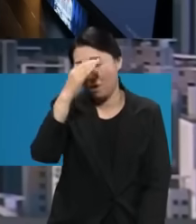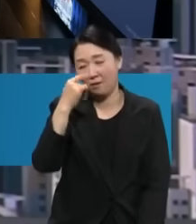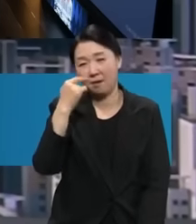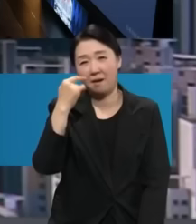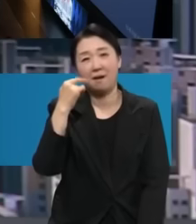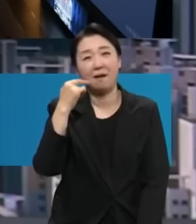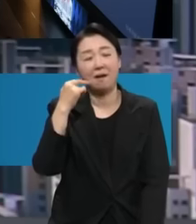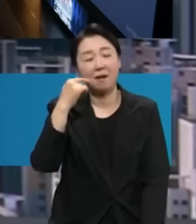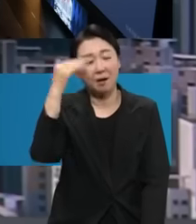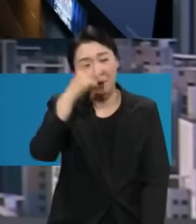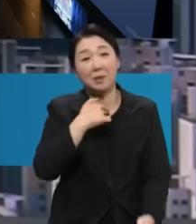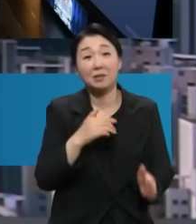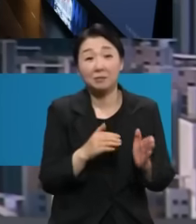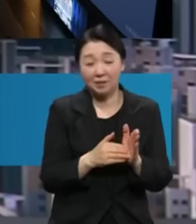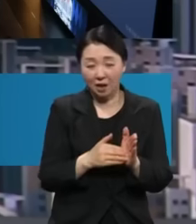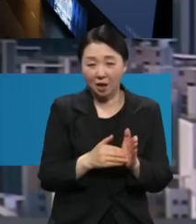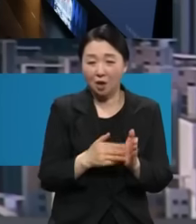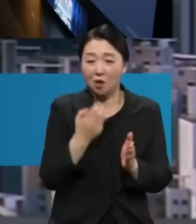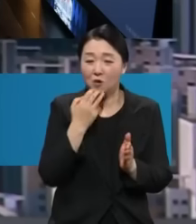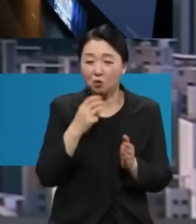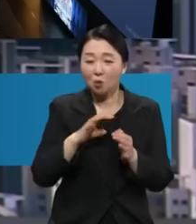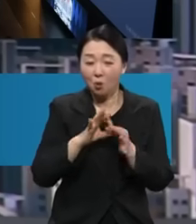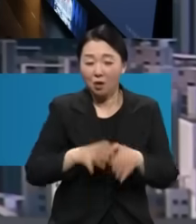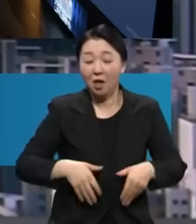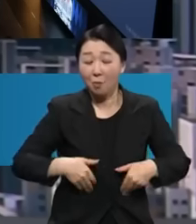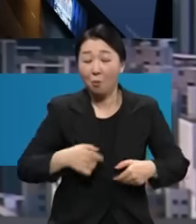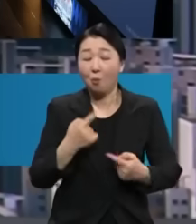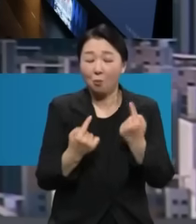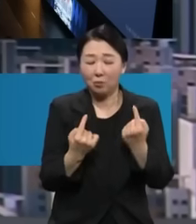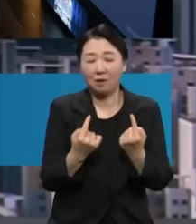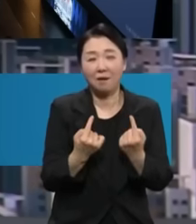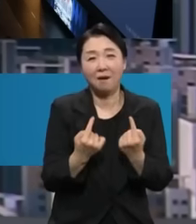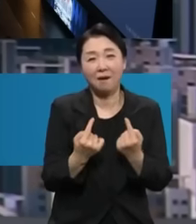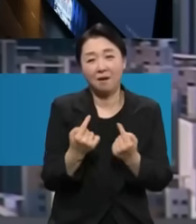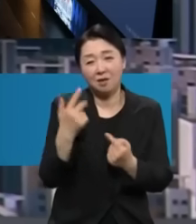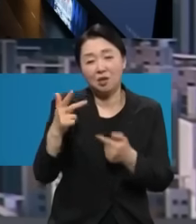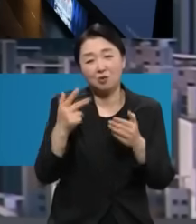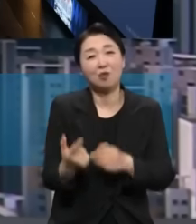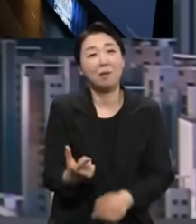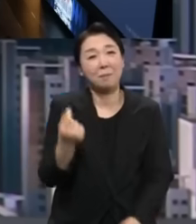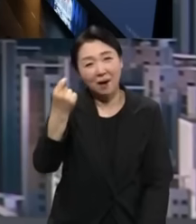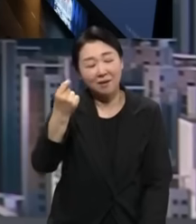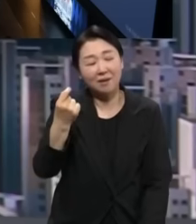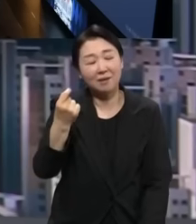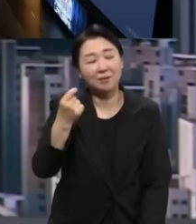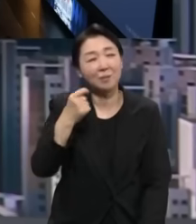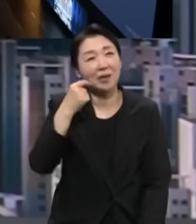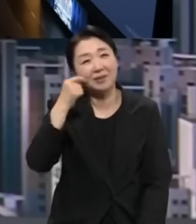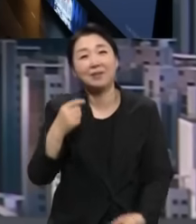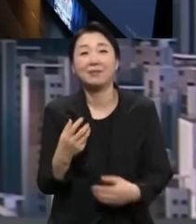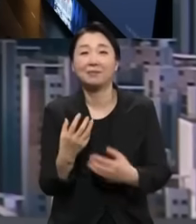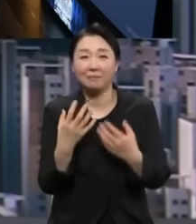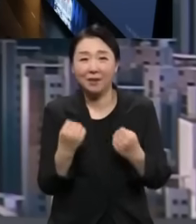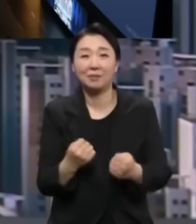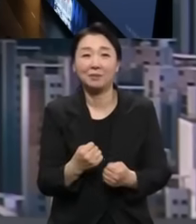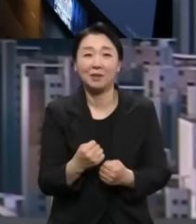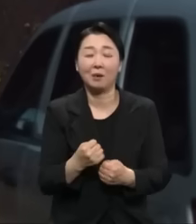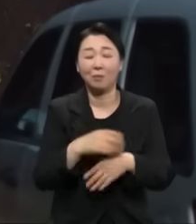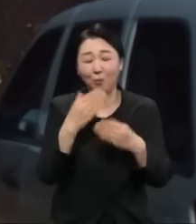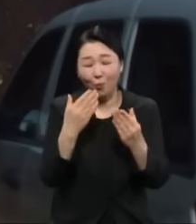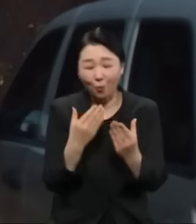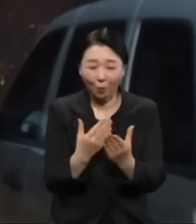봄보다 일주일이나 빠른 겁니다. 특히 흥행 공식을 모두 부수고 있다는데 조소희 기자가 짚어봤습니다.